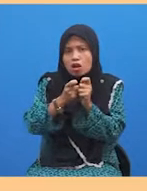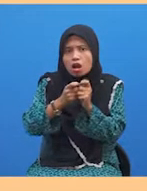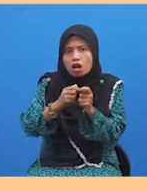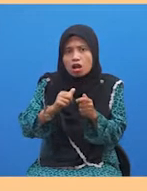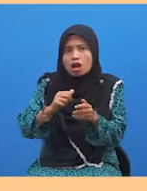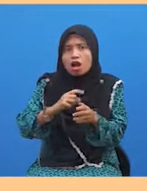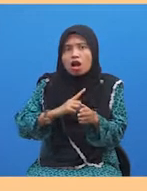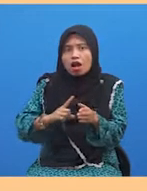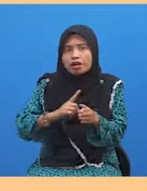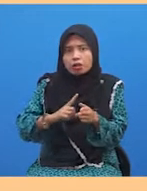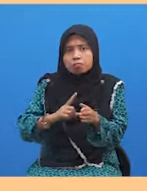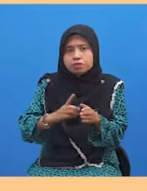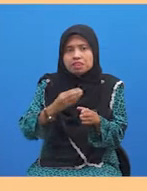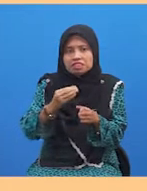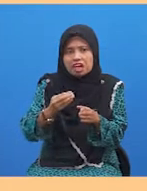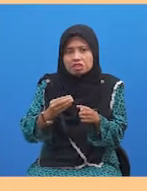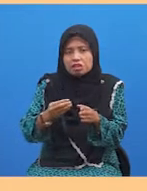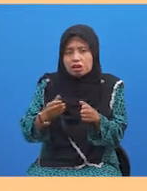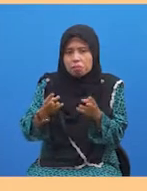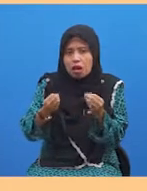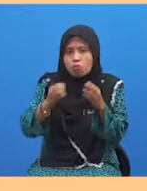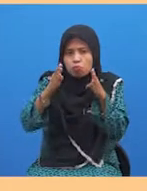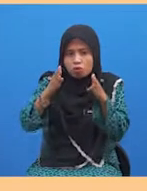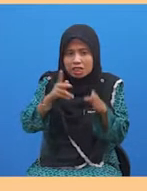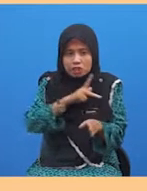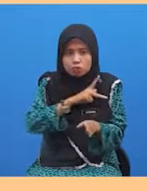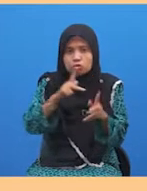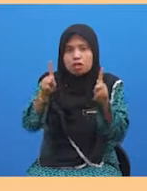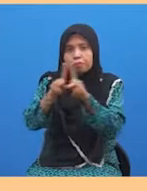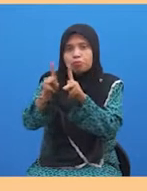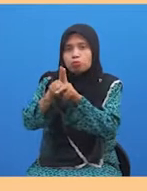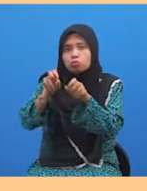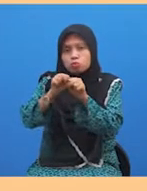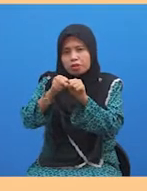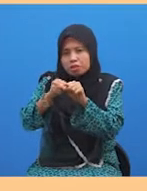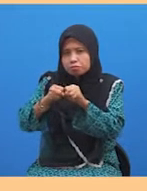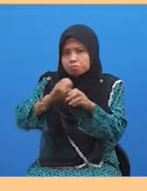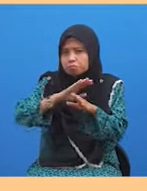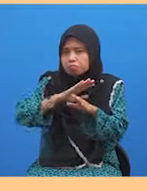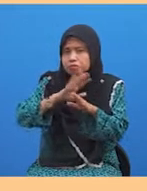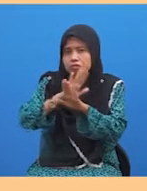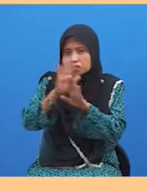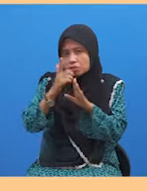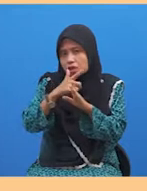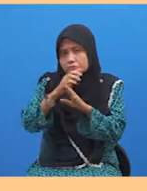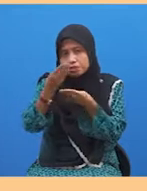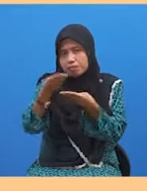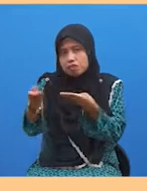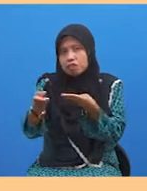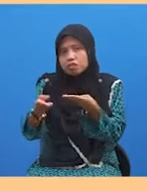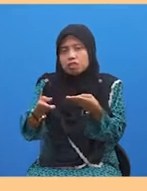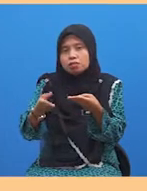agama dan menggesa ketua kampung agar menghalau Pak Saidi